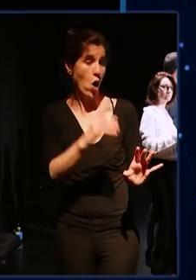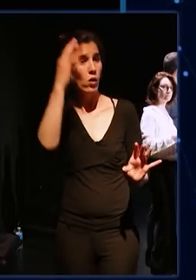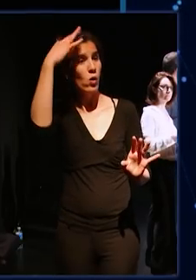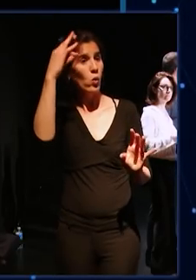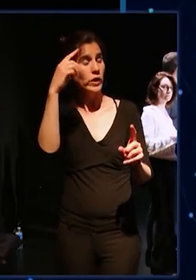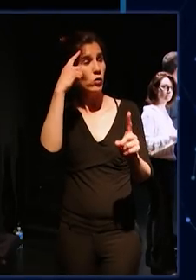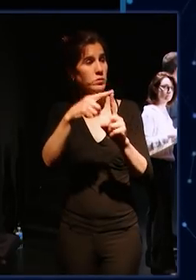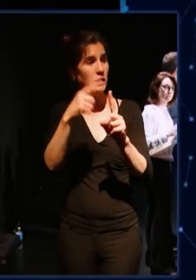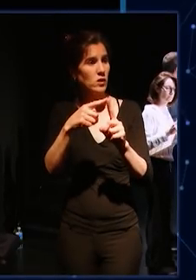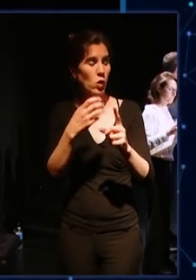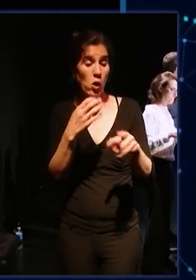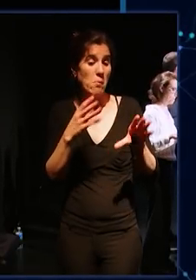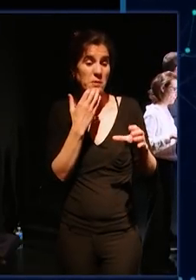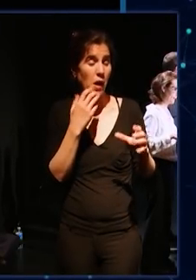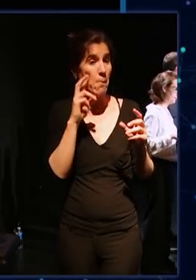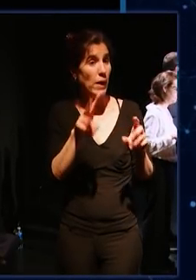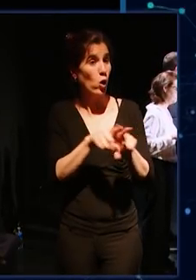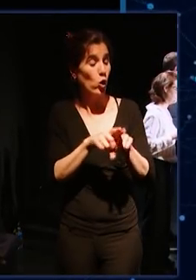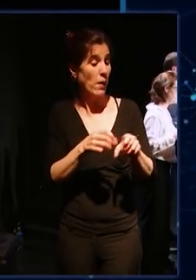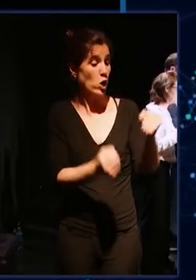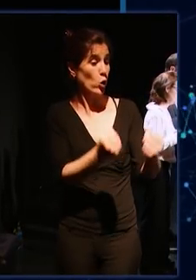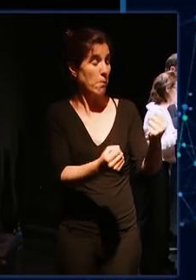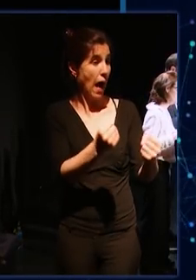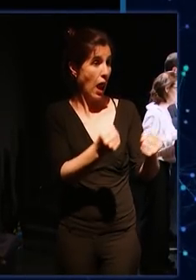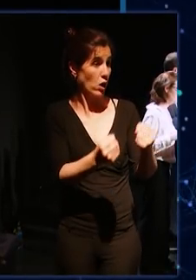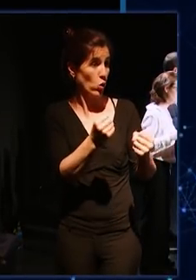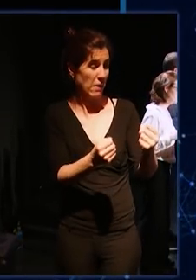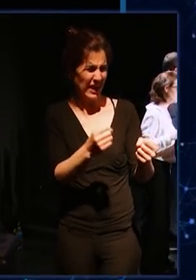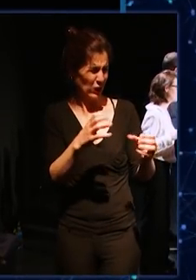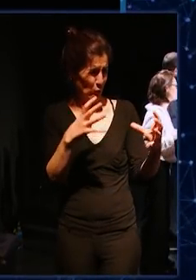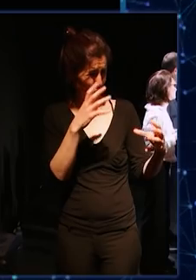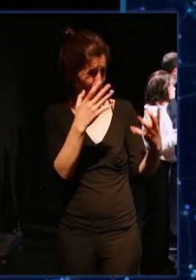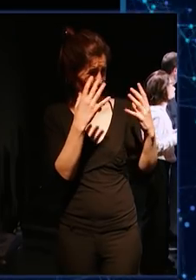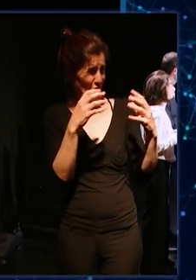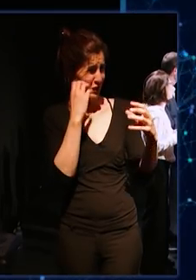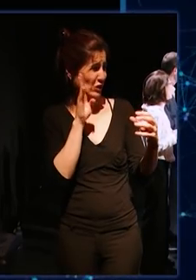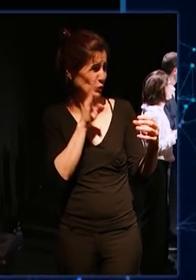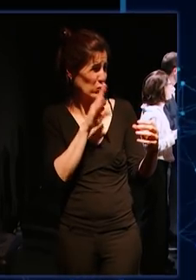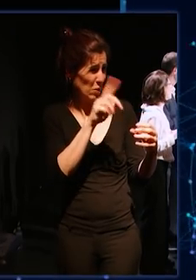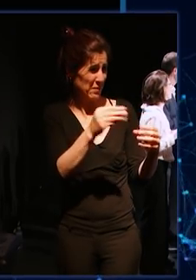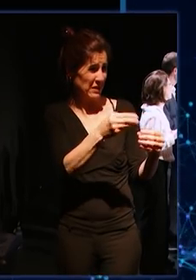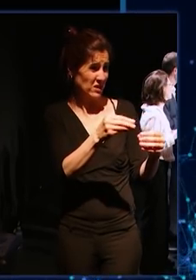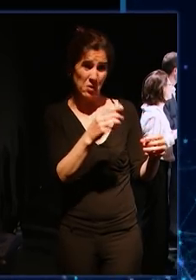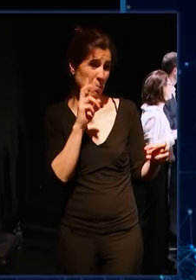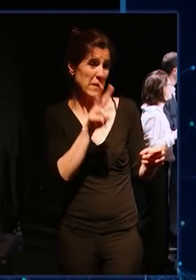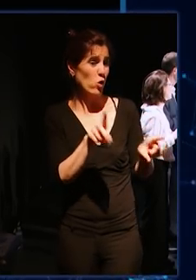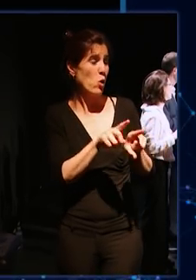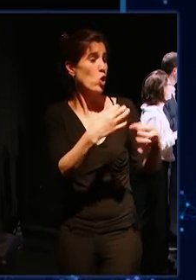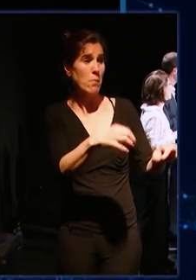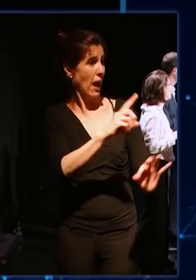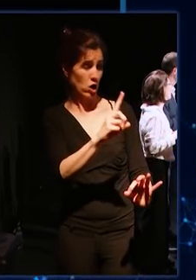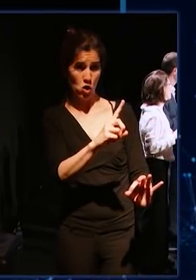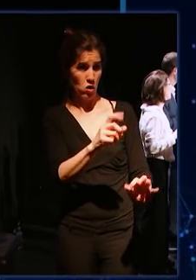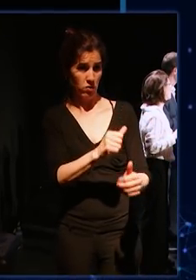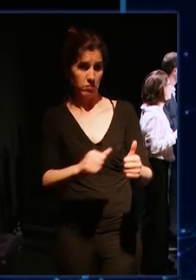normal l'ús d'una cosa que és totalment anormal i totalment contaminant. Això per una banda. En segon lloc,